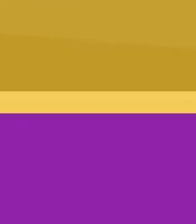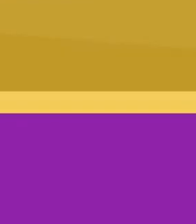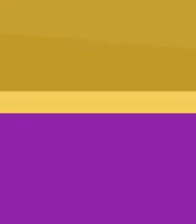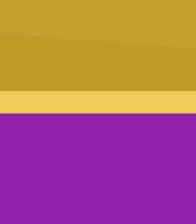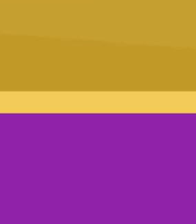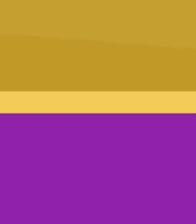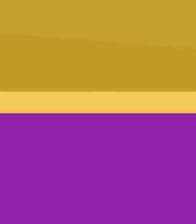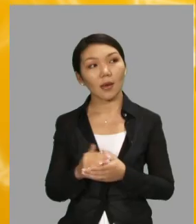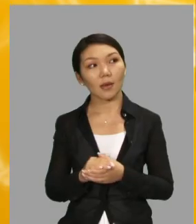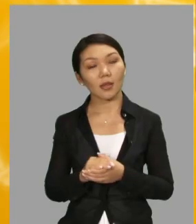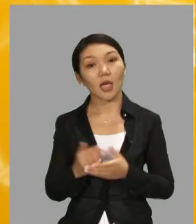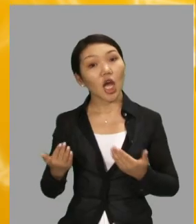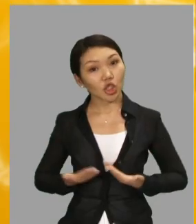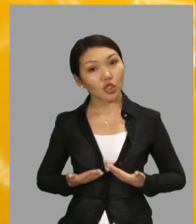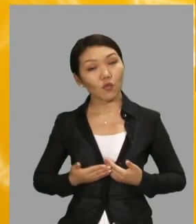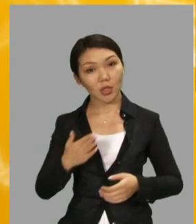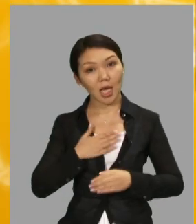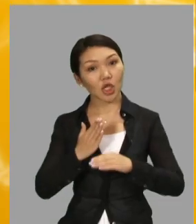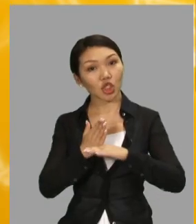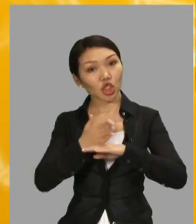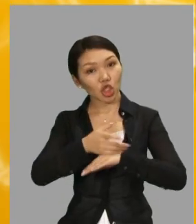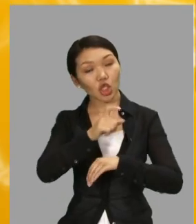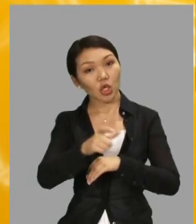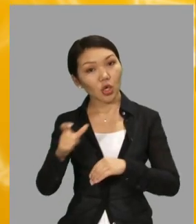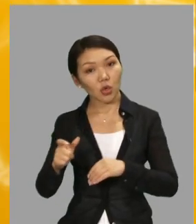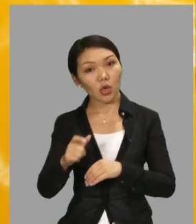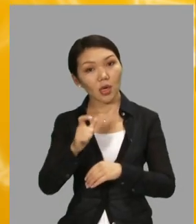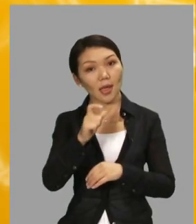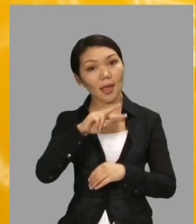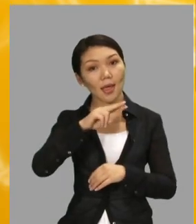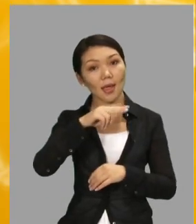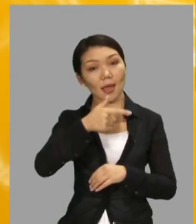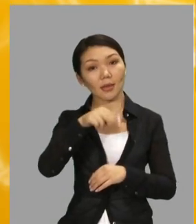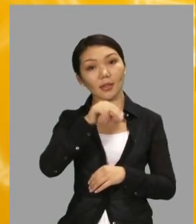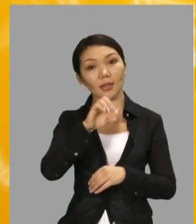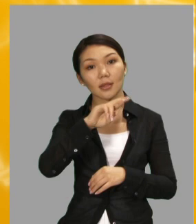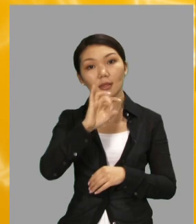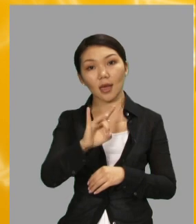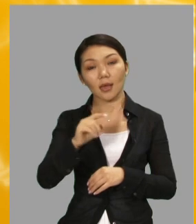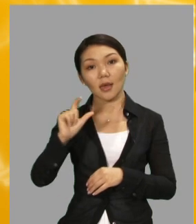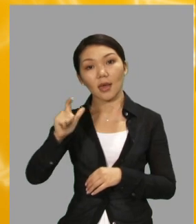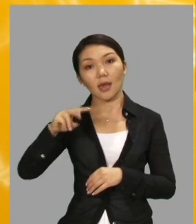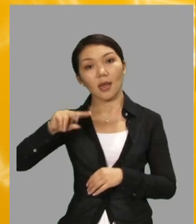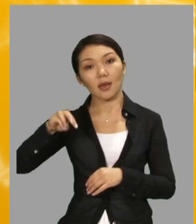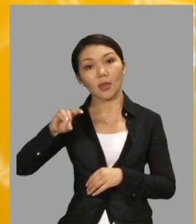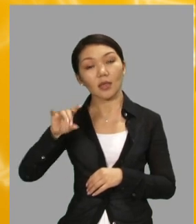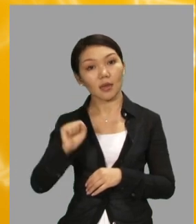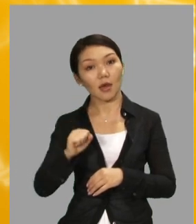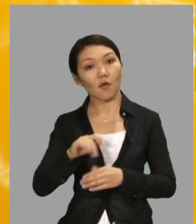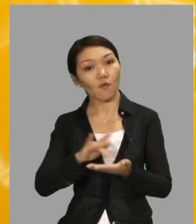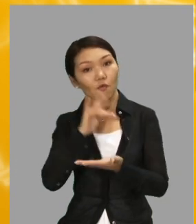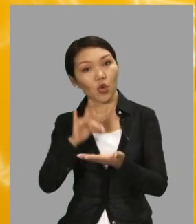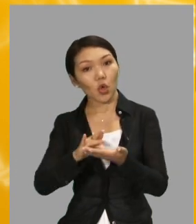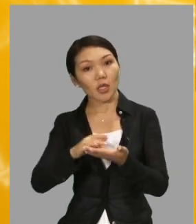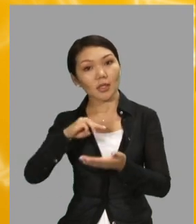Телеурок. А живут наши герои Ильдиар и Эльмира в городе Талас.